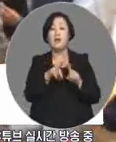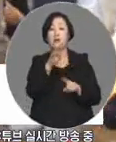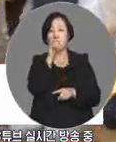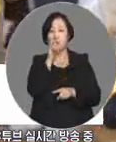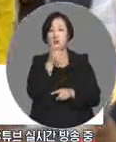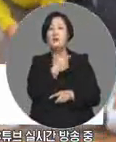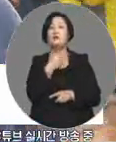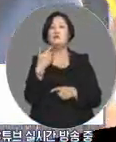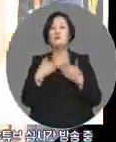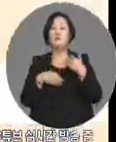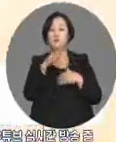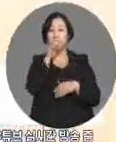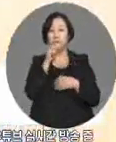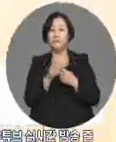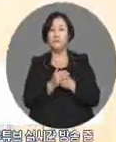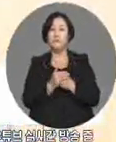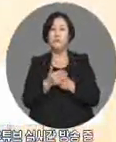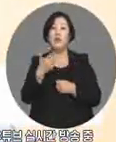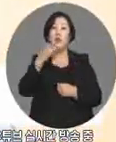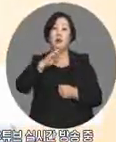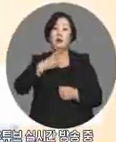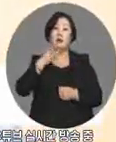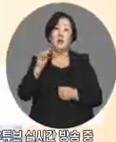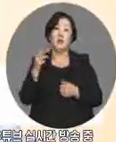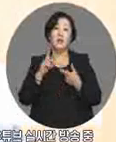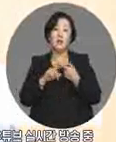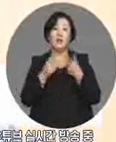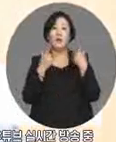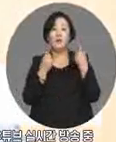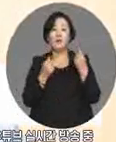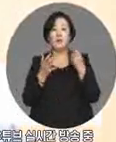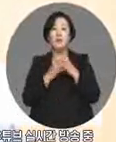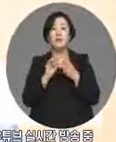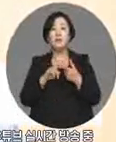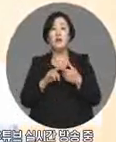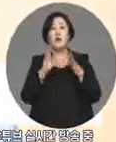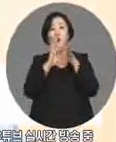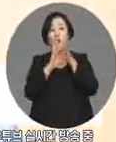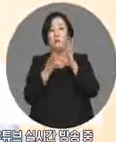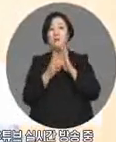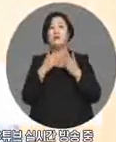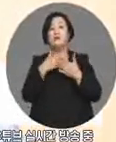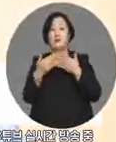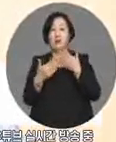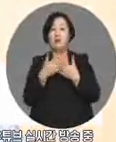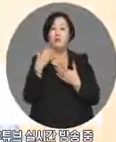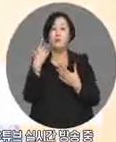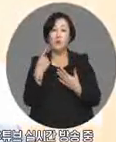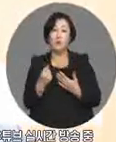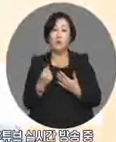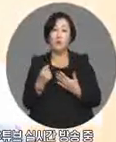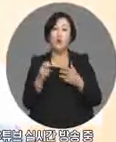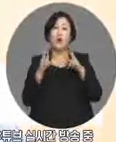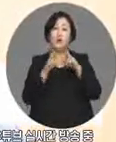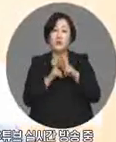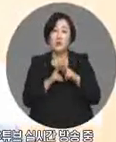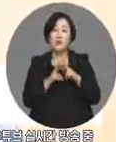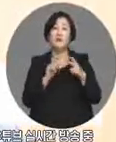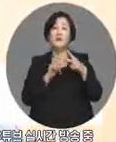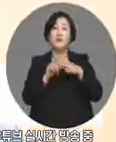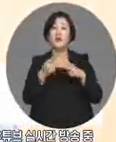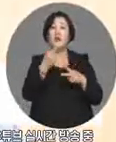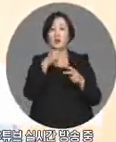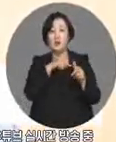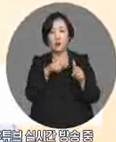너무 좋았던 것 같아요. 컬링 같아서 동계올림픽을 체험한 것 같아 너무 재밌었고 또 이렇게 장애인 이해 교육을